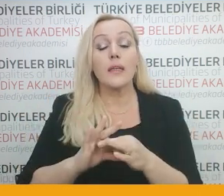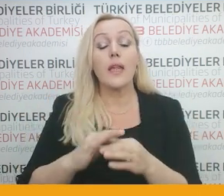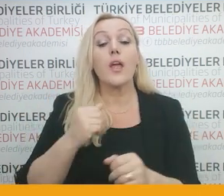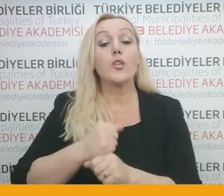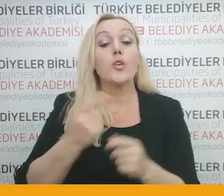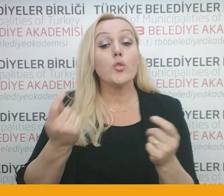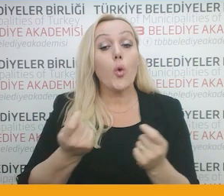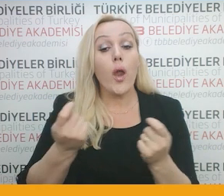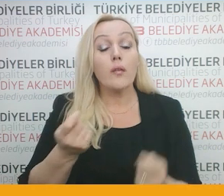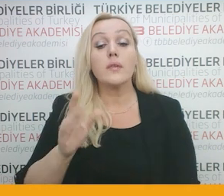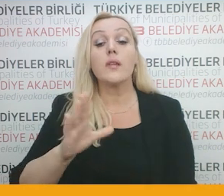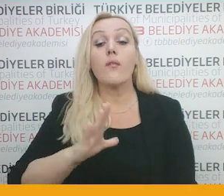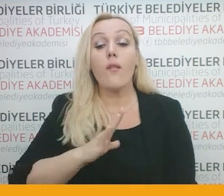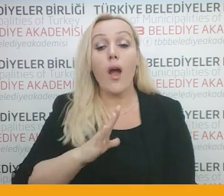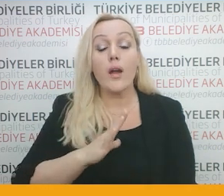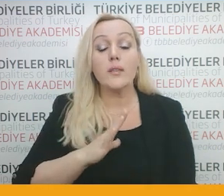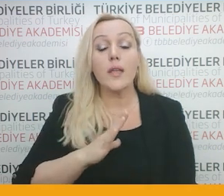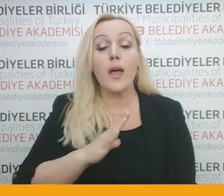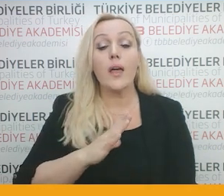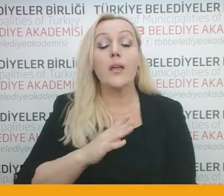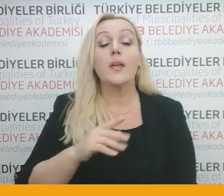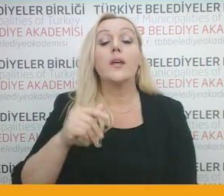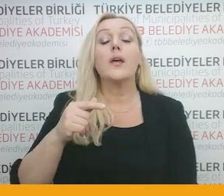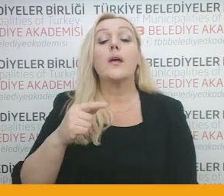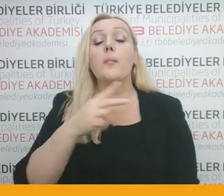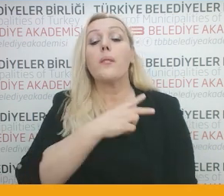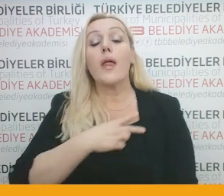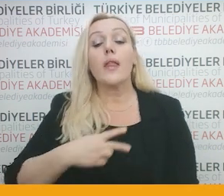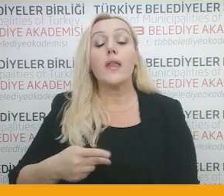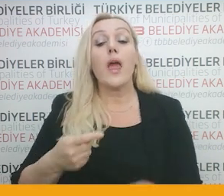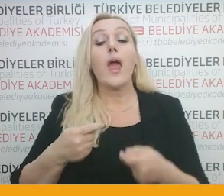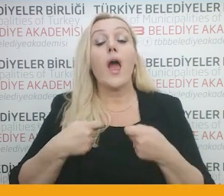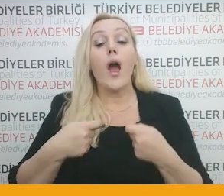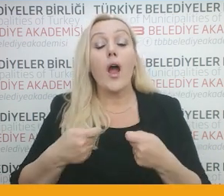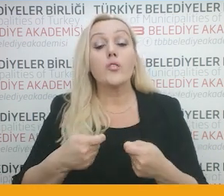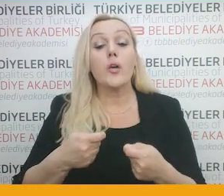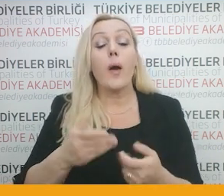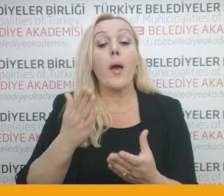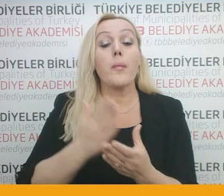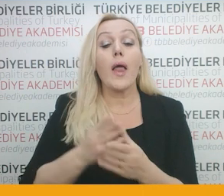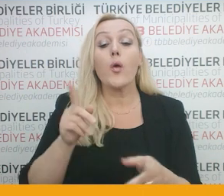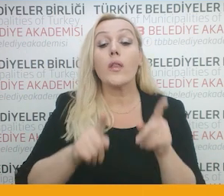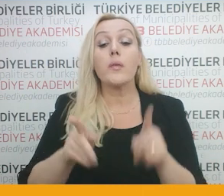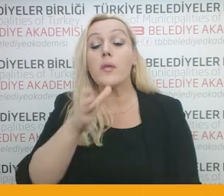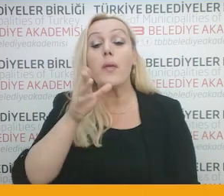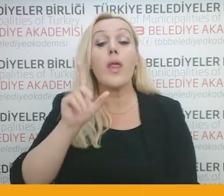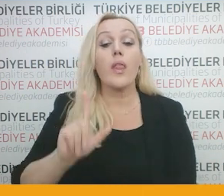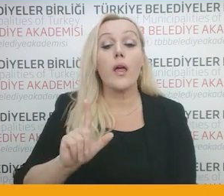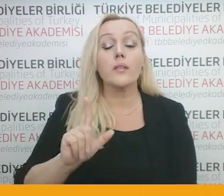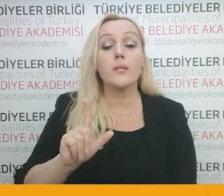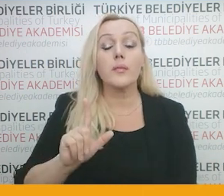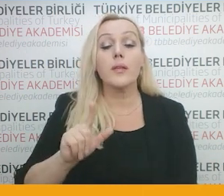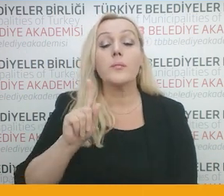görev alıyorsak mutlaka maliyeler harcama belgeli yönetmeliğini bilmemiz gerekiyor.